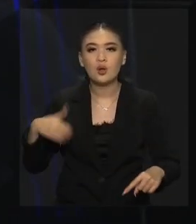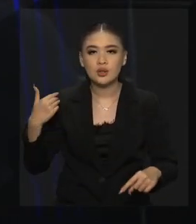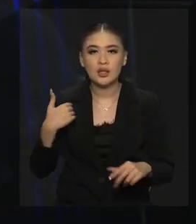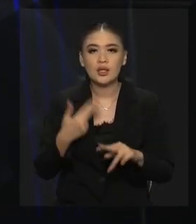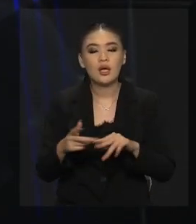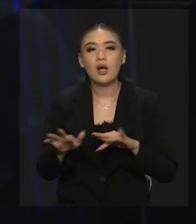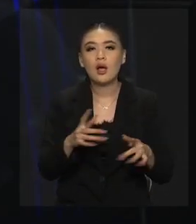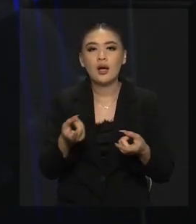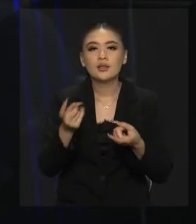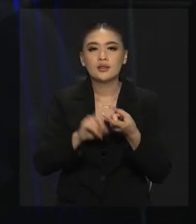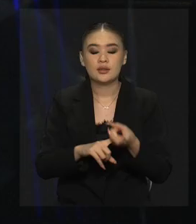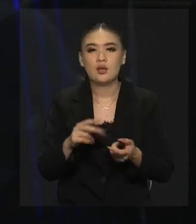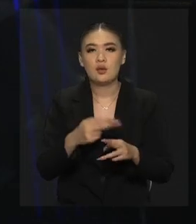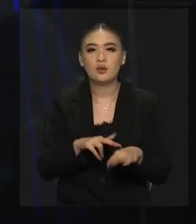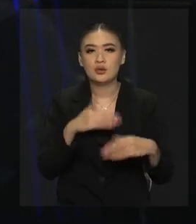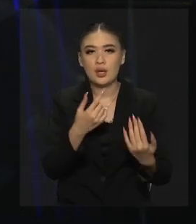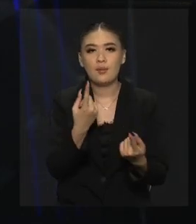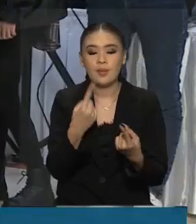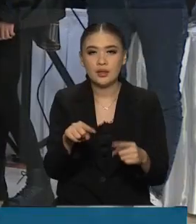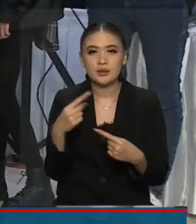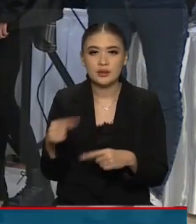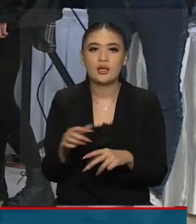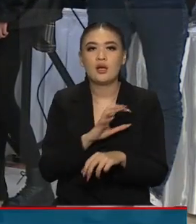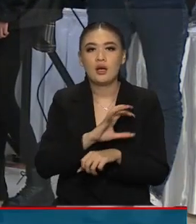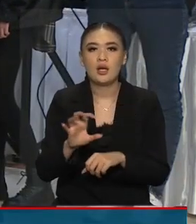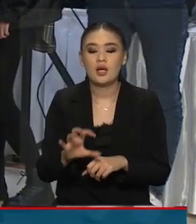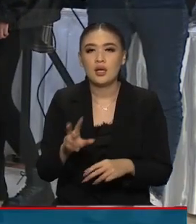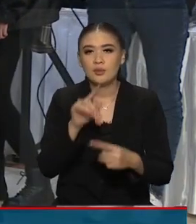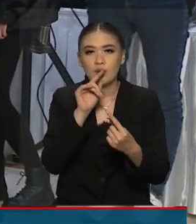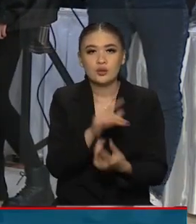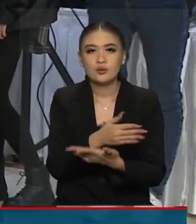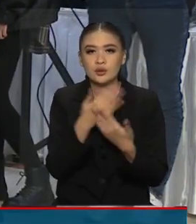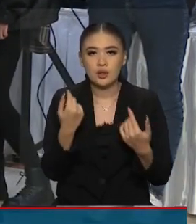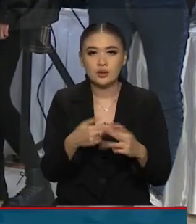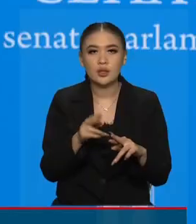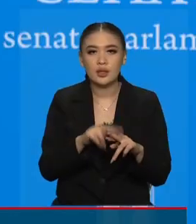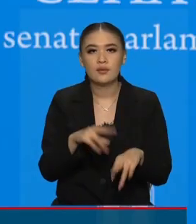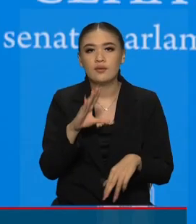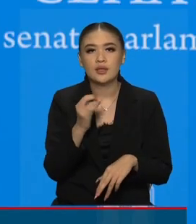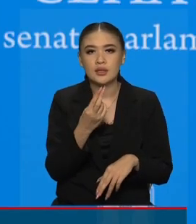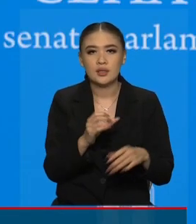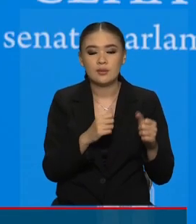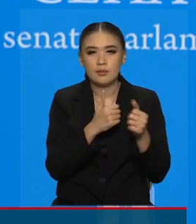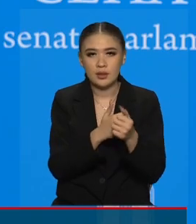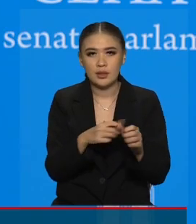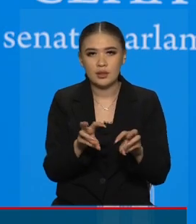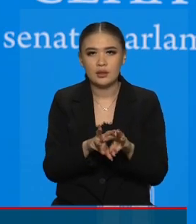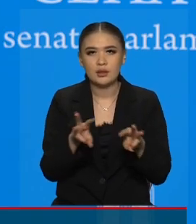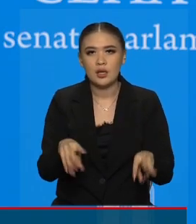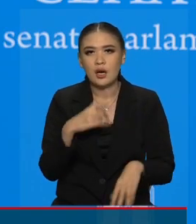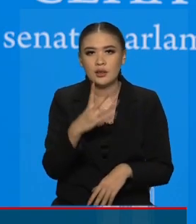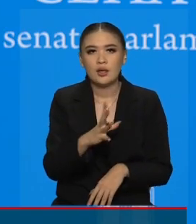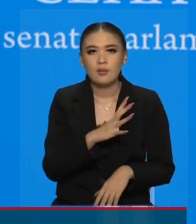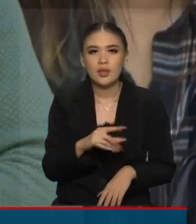өнімдерге қатысты шектеу. Одан басқасын сыртқа шығаруға еш қарсылық жоқ. Сауда және интеграция вице-министрі осылай деді.